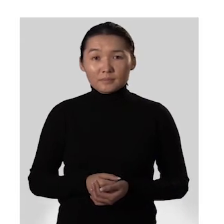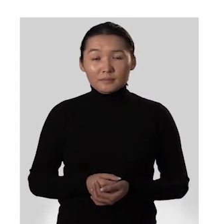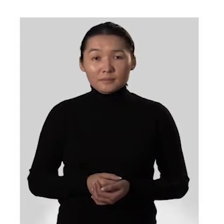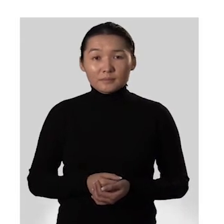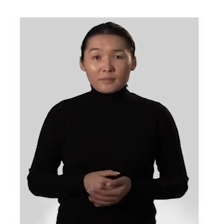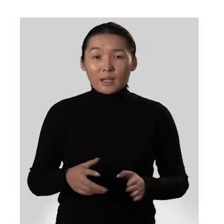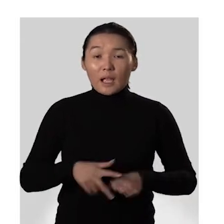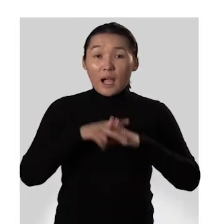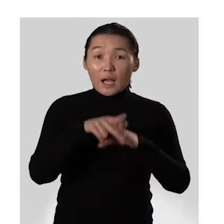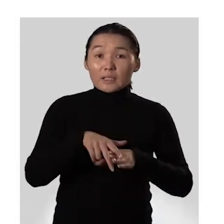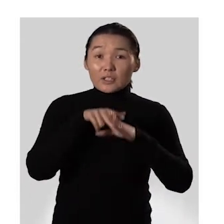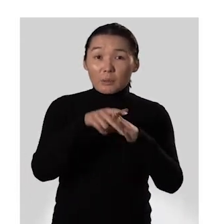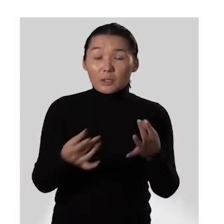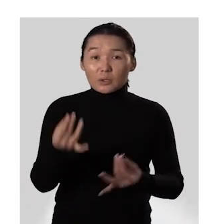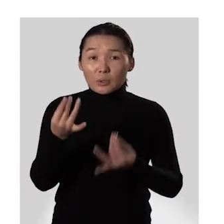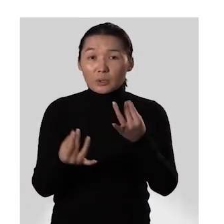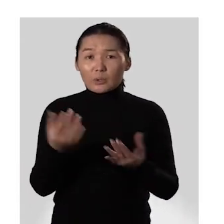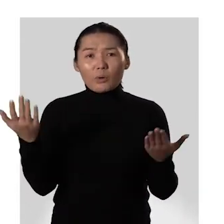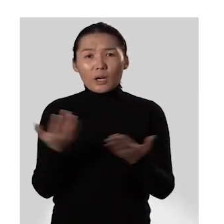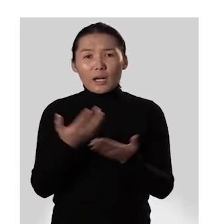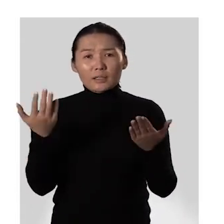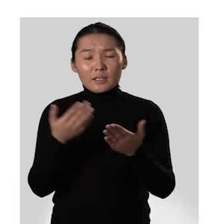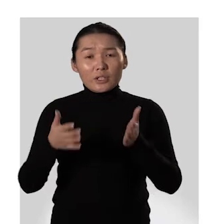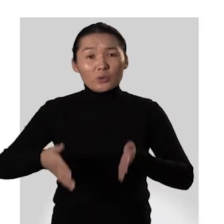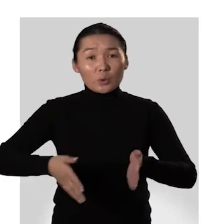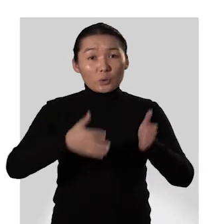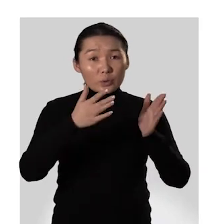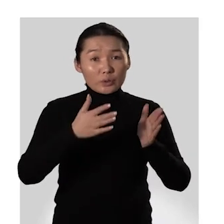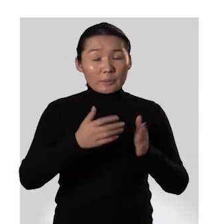Ат чабыш оюну кандай жолдо чабылат?